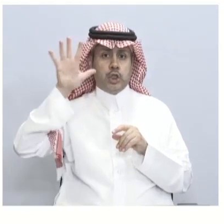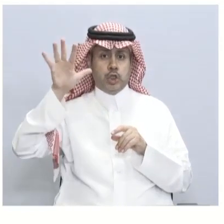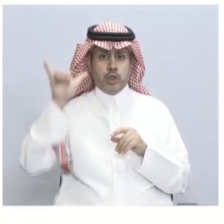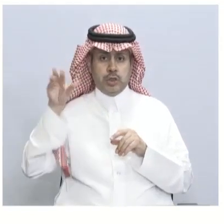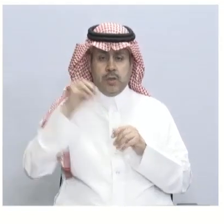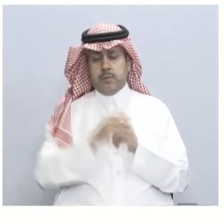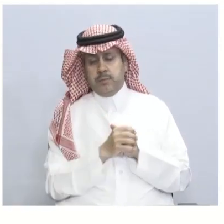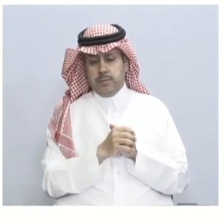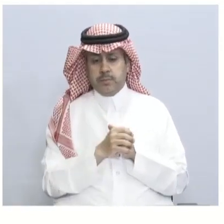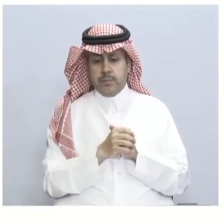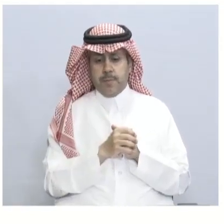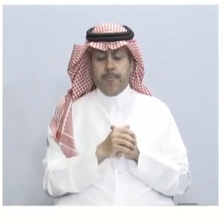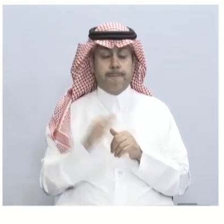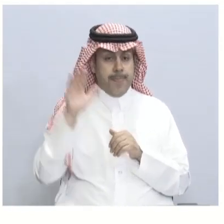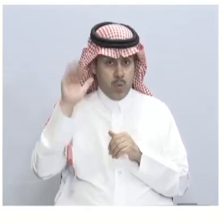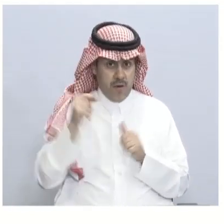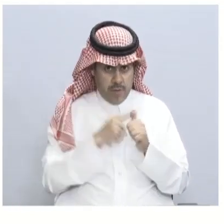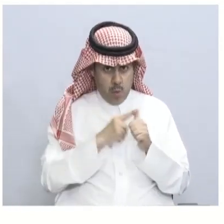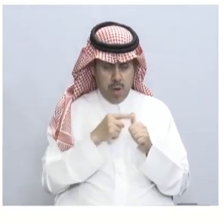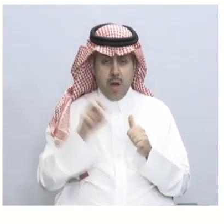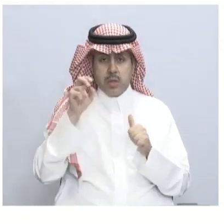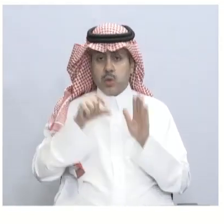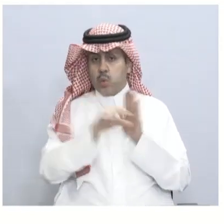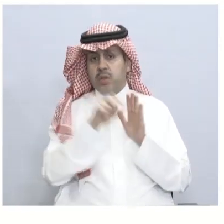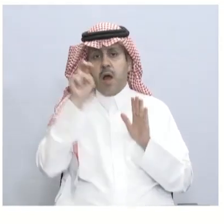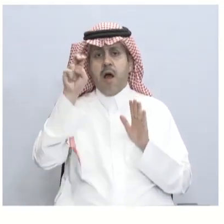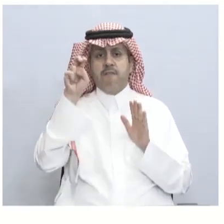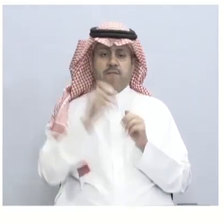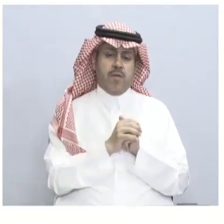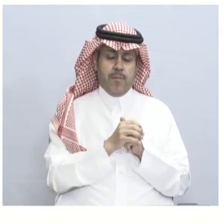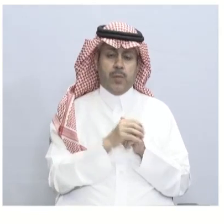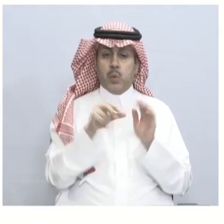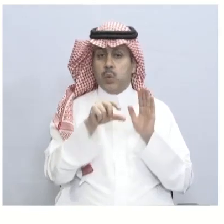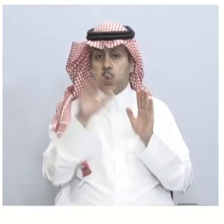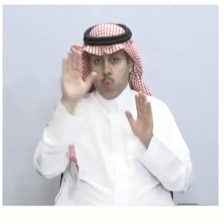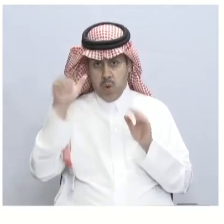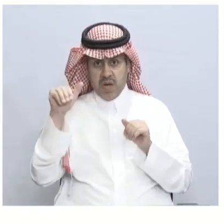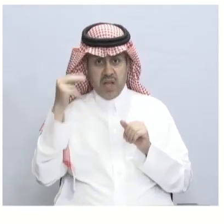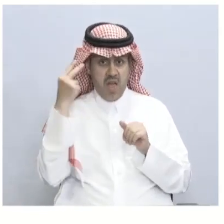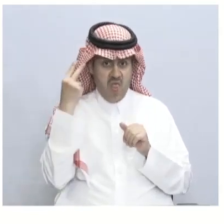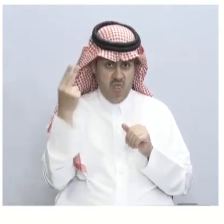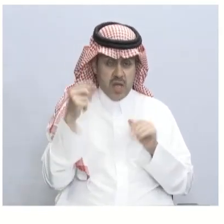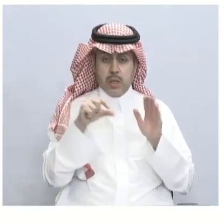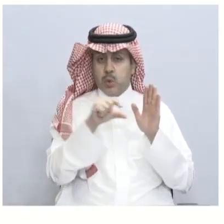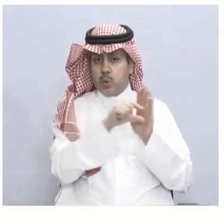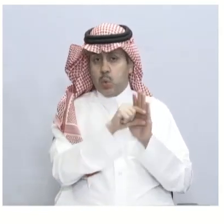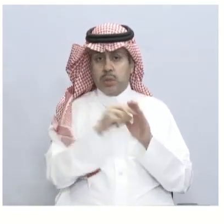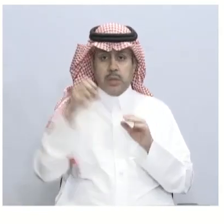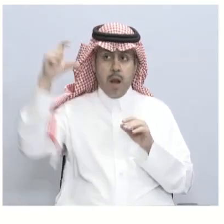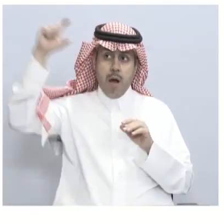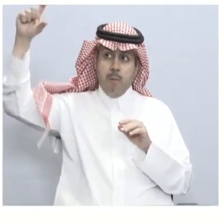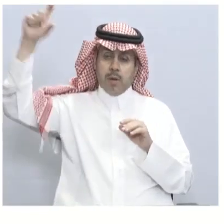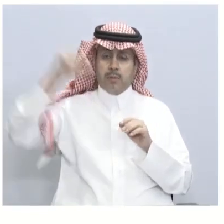في الركعه الاولى سوره ق وفي الركعه الثانيه بعد الفاتحه سوره القمر